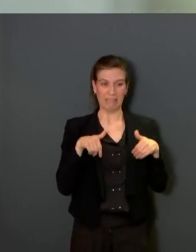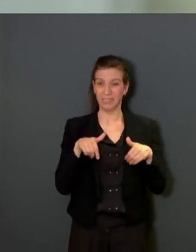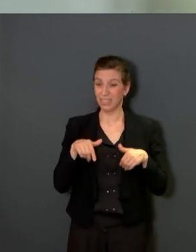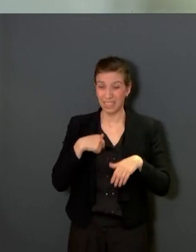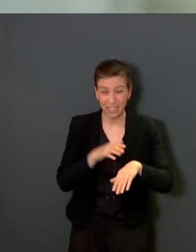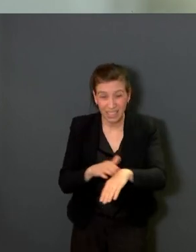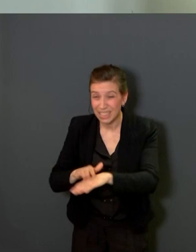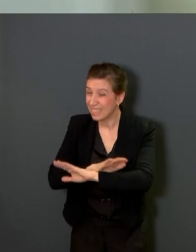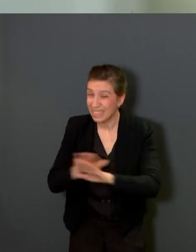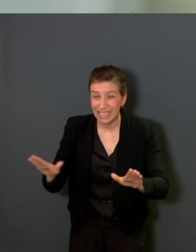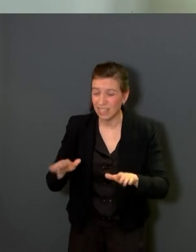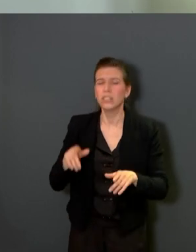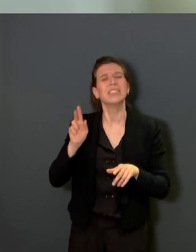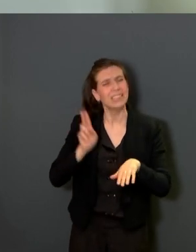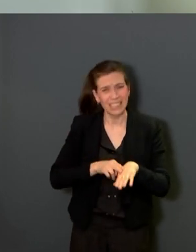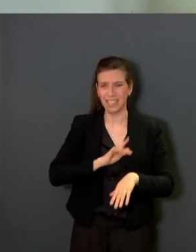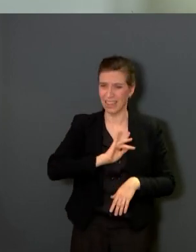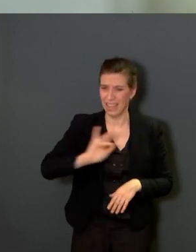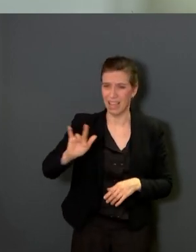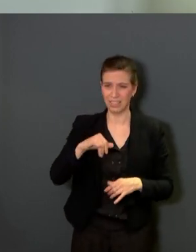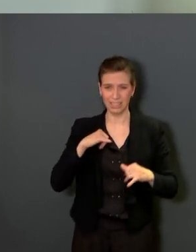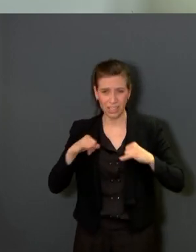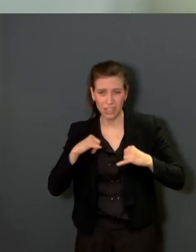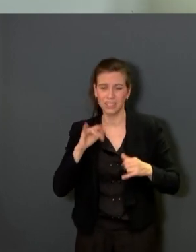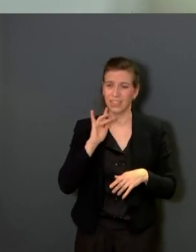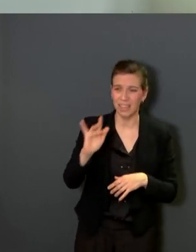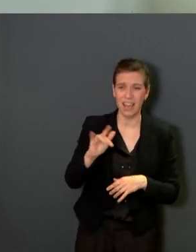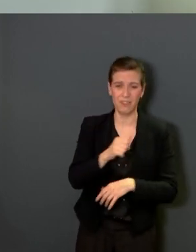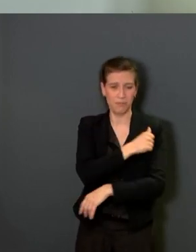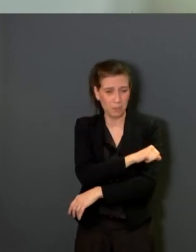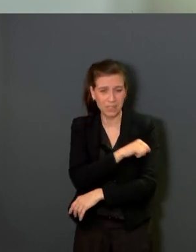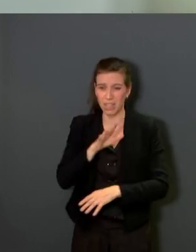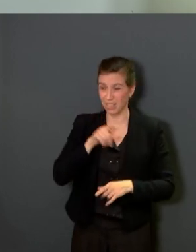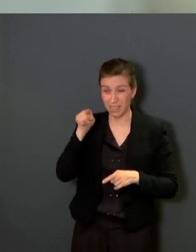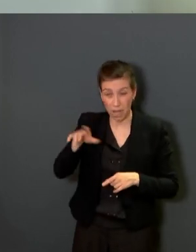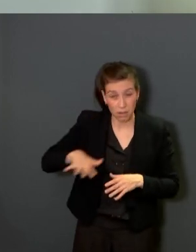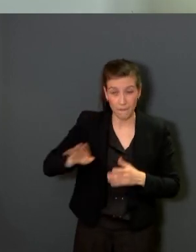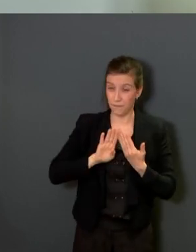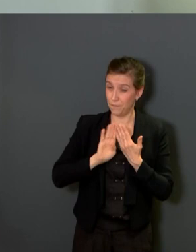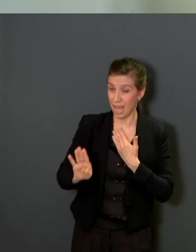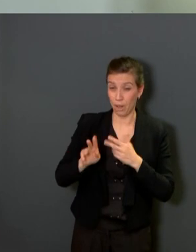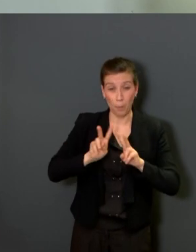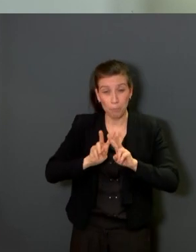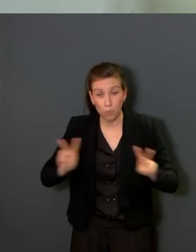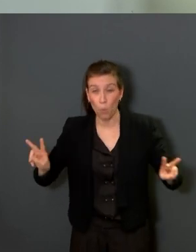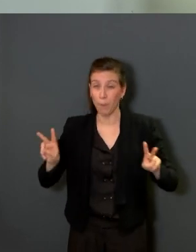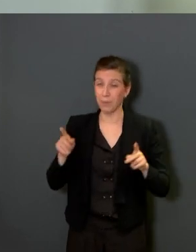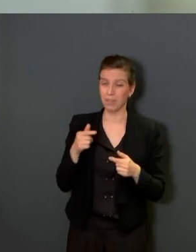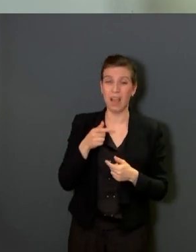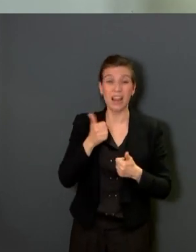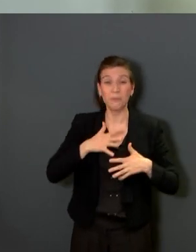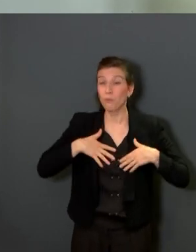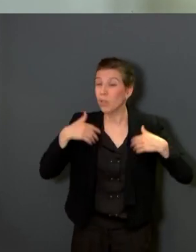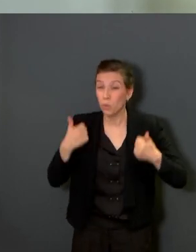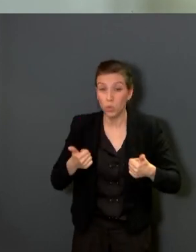de verpleegkundigen staan klaar om voor u te zorgen als u een of andere klacht heeft of een probleem. Dus de meest verkeerde beslissing die mensen